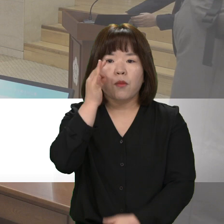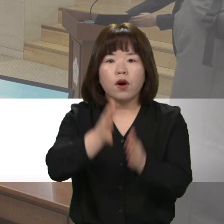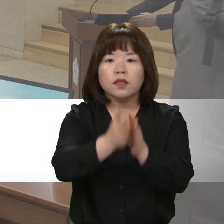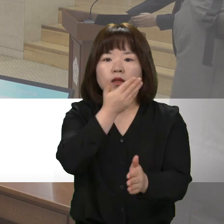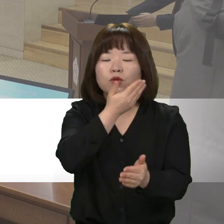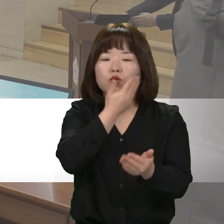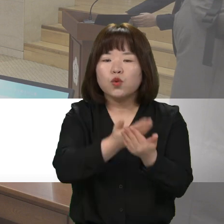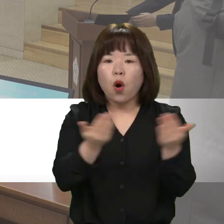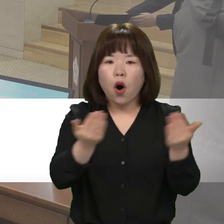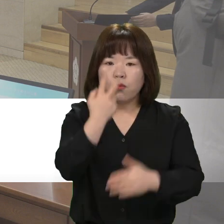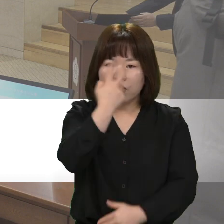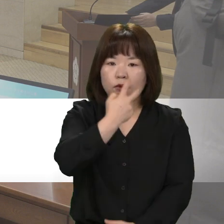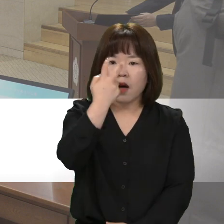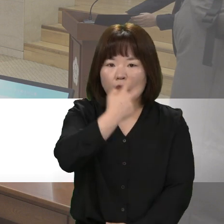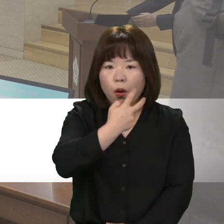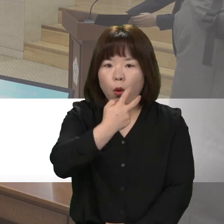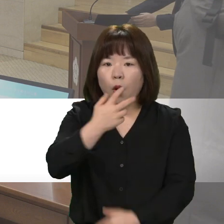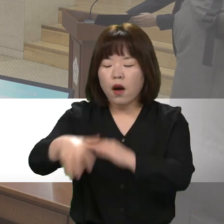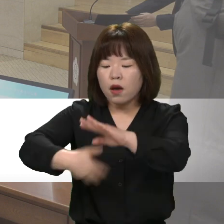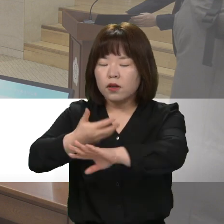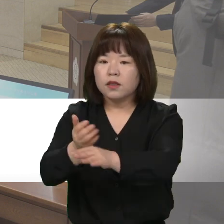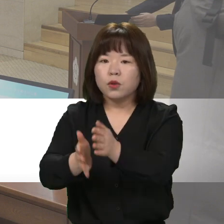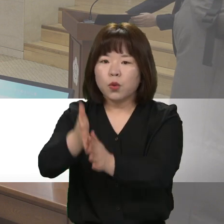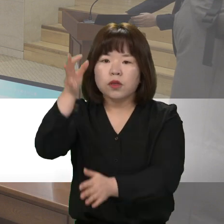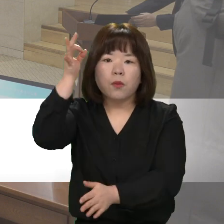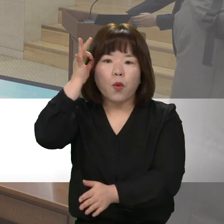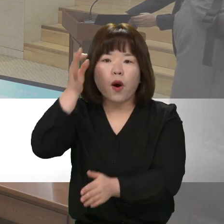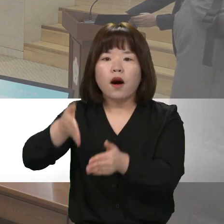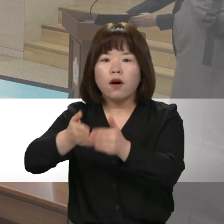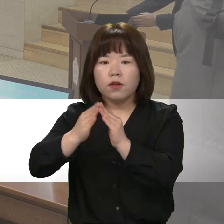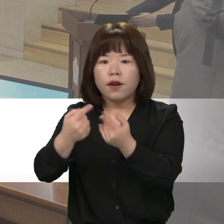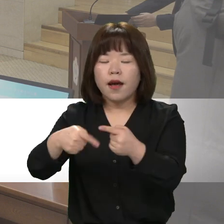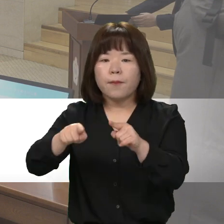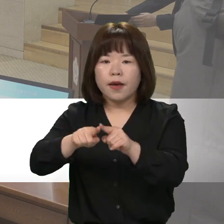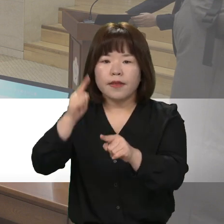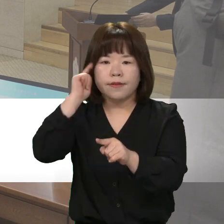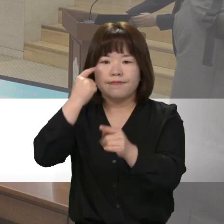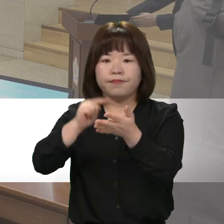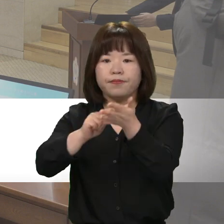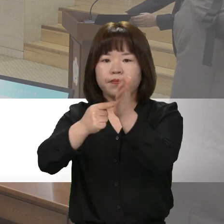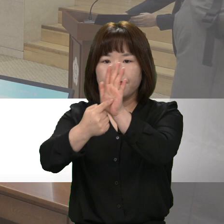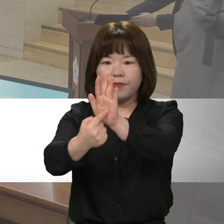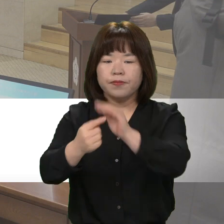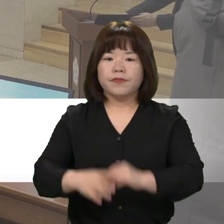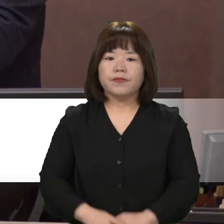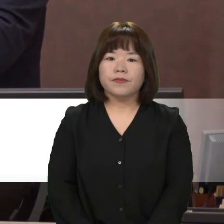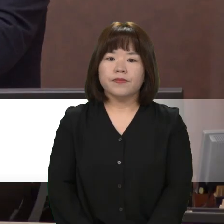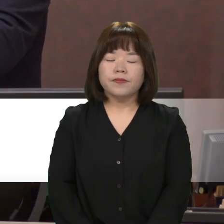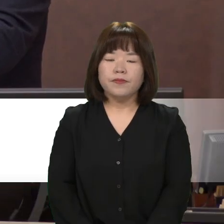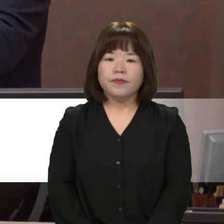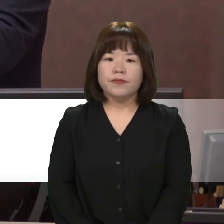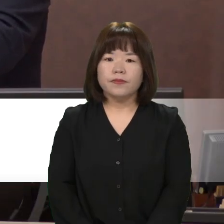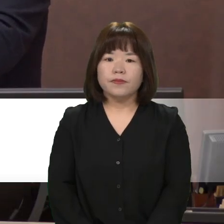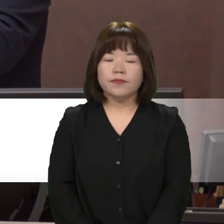주요 업무를 살피는 한편 글로벌 혁신도시 포항 건설에 함께 하겠다는 의지도 다졌습니다